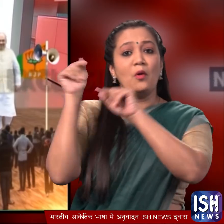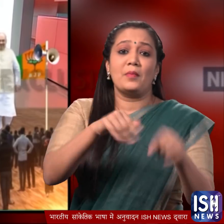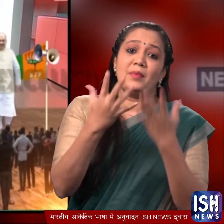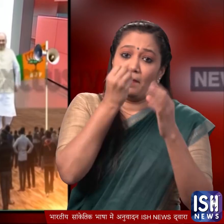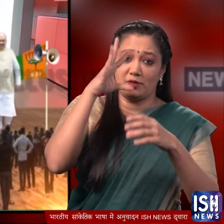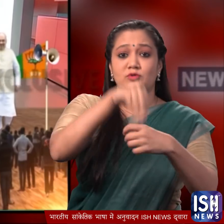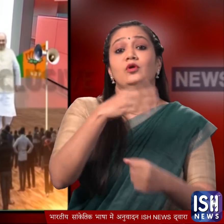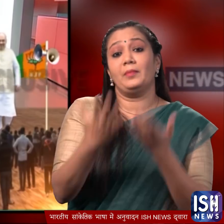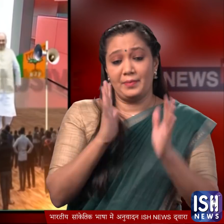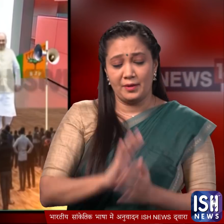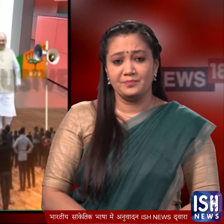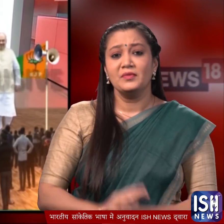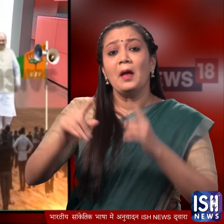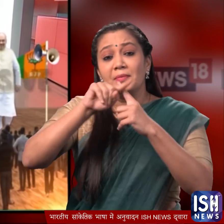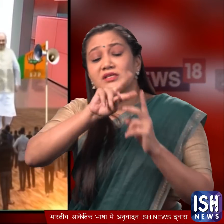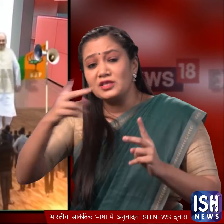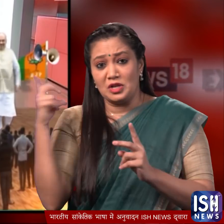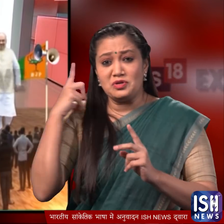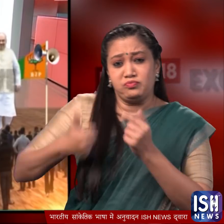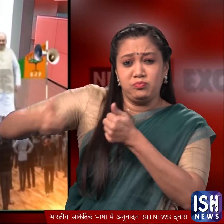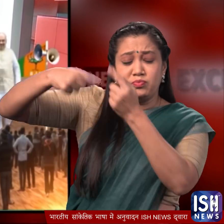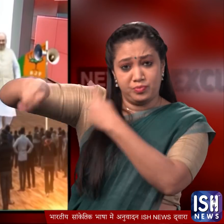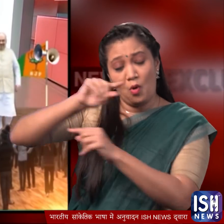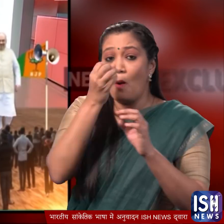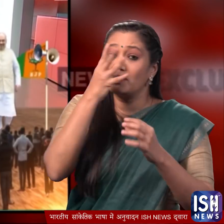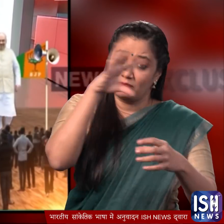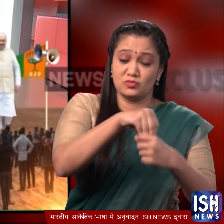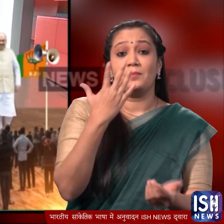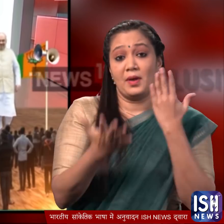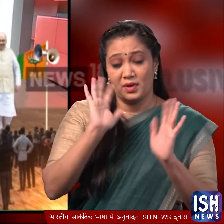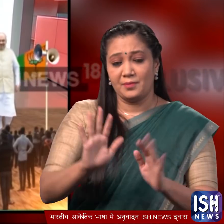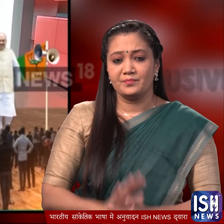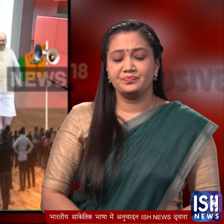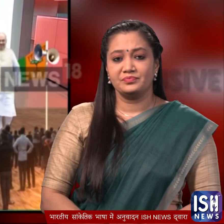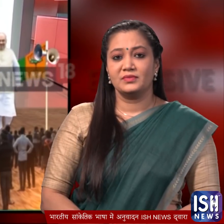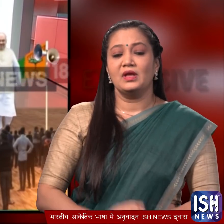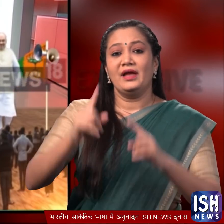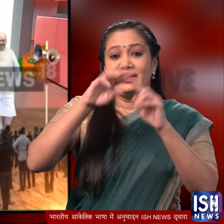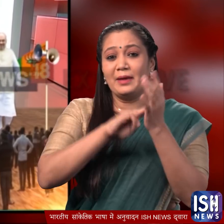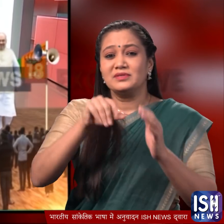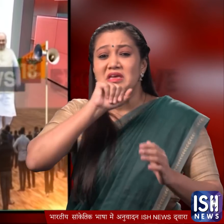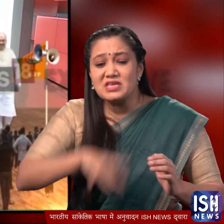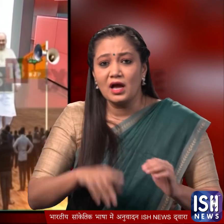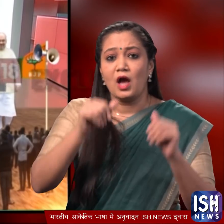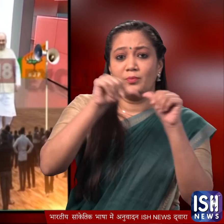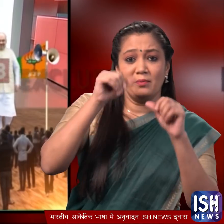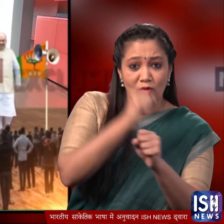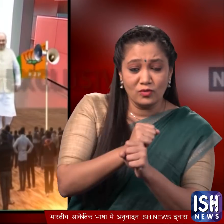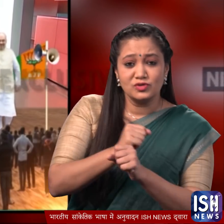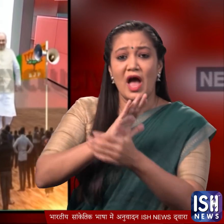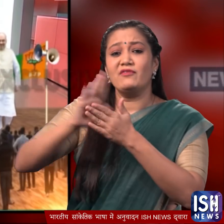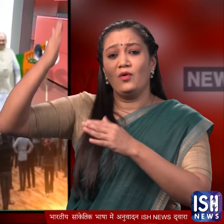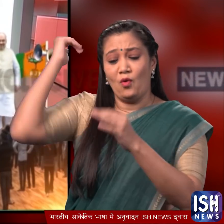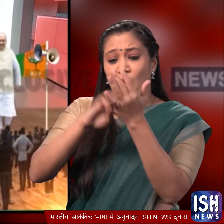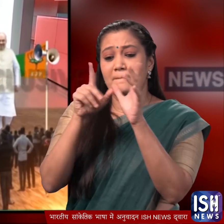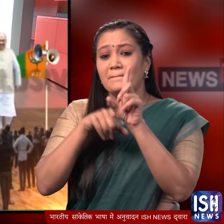हो सकते हैं। इसके अलावा कुछ और बड़े नेताओं के भी बीजेपी का दामन थामने की खबरें हैं, जिनमें टीएमसी के युवा नेता अनुपम घोष और हावड़ा के